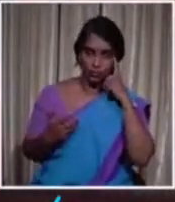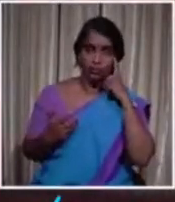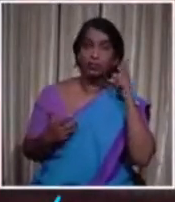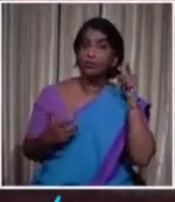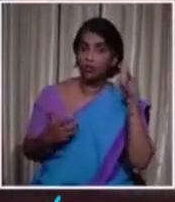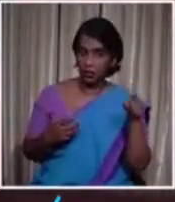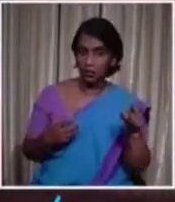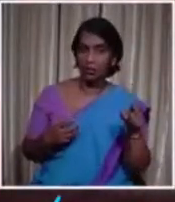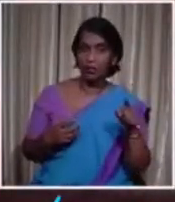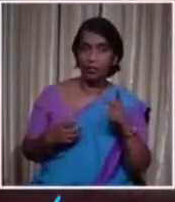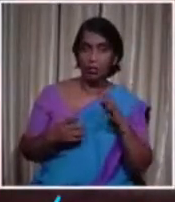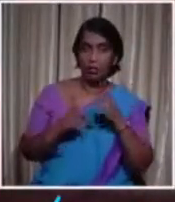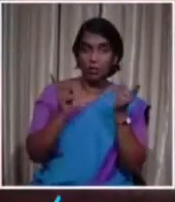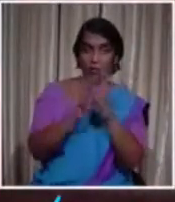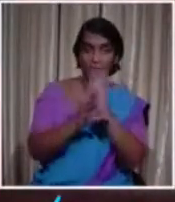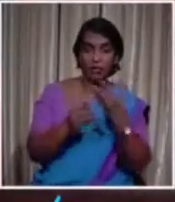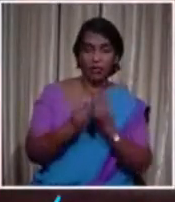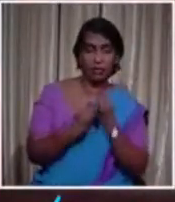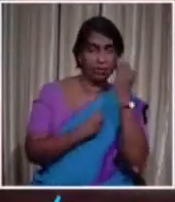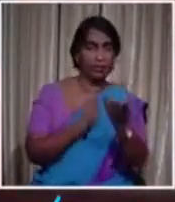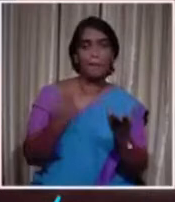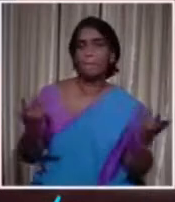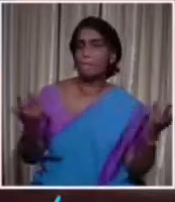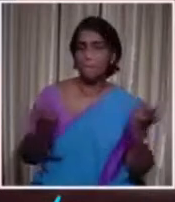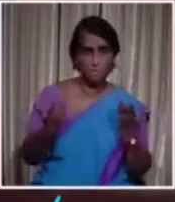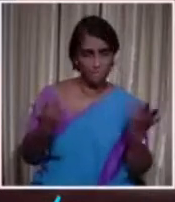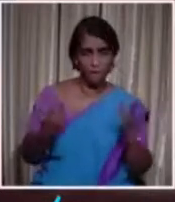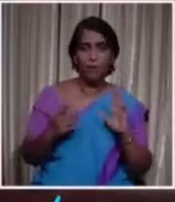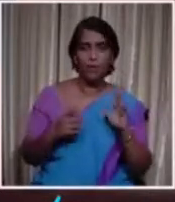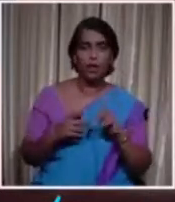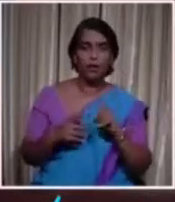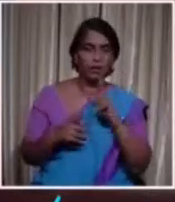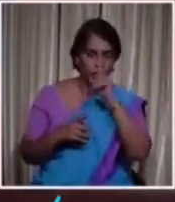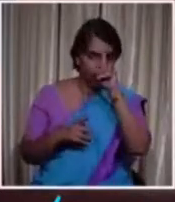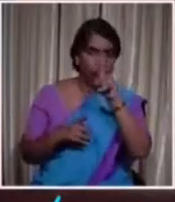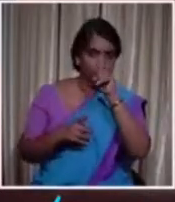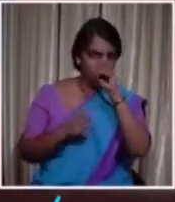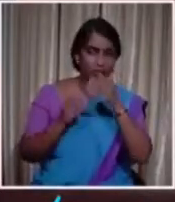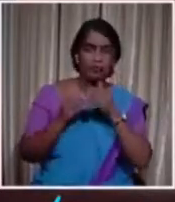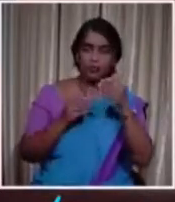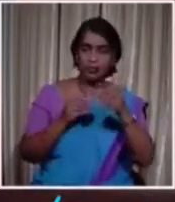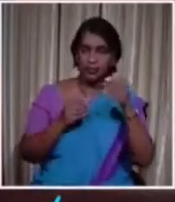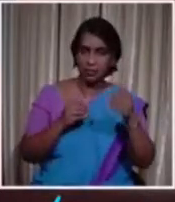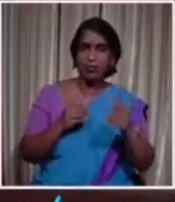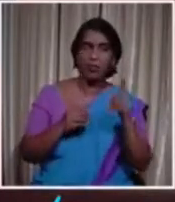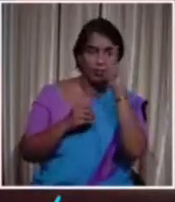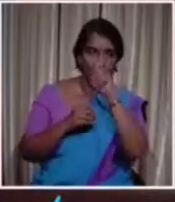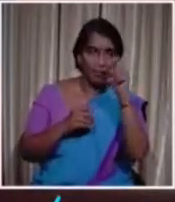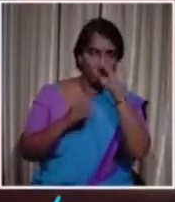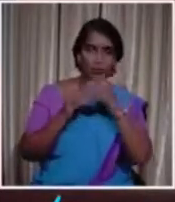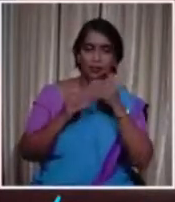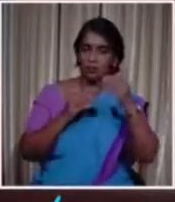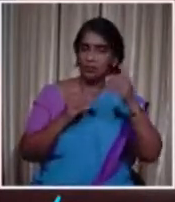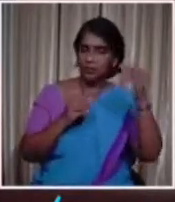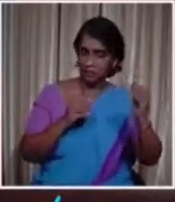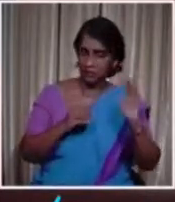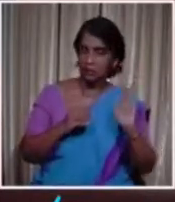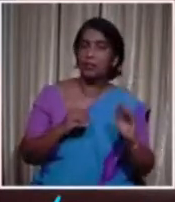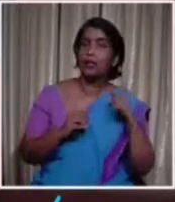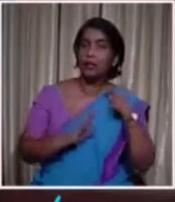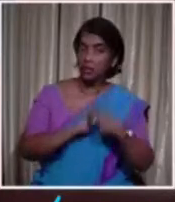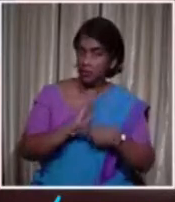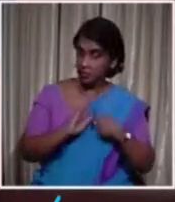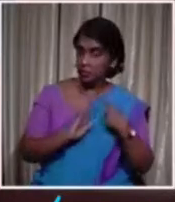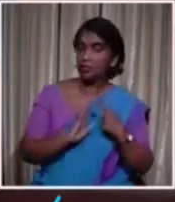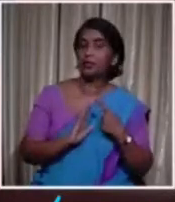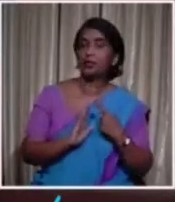එතුමා පෙළහර පාන්නෙක් නෙමෙයි. එනිසා සති කීපයක් ඇතුළත මාස කීපයක් ඇතුළත මේ රටේ